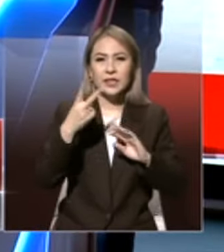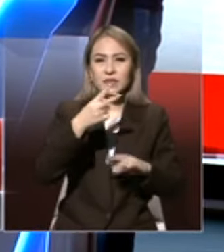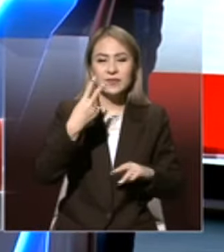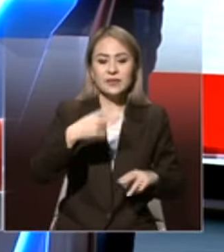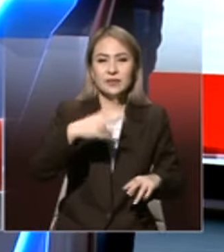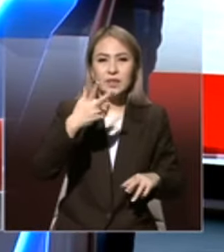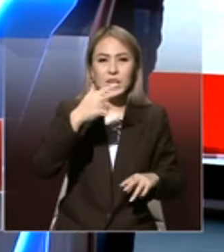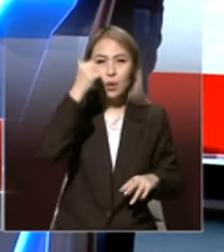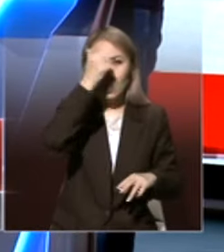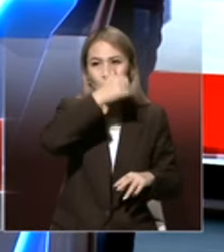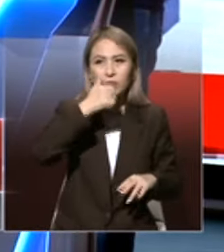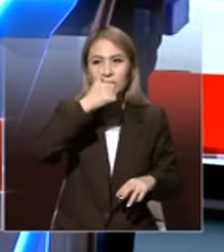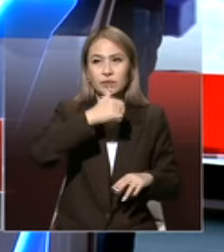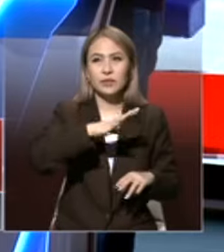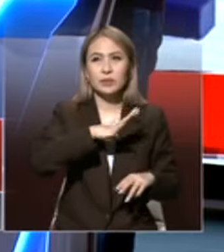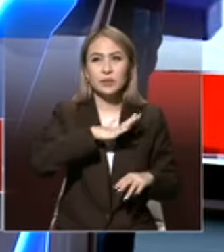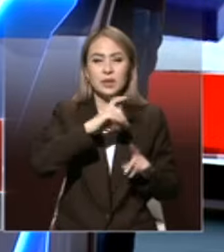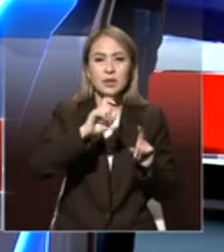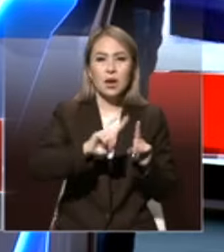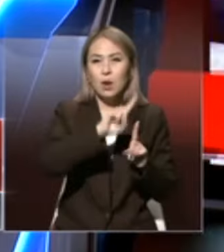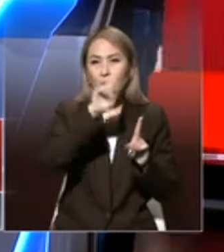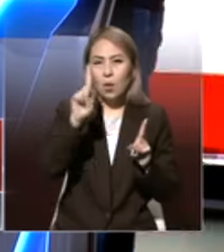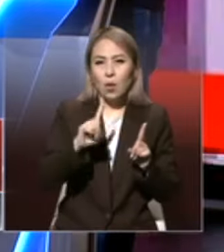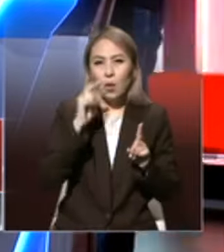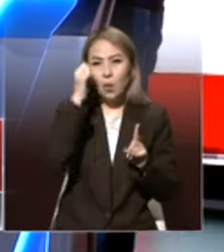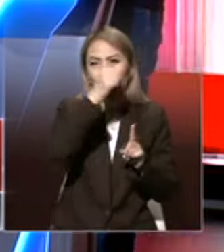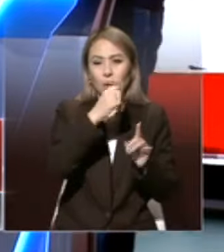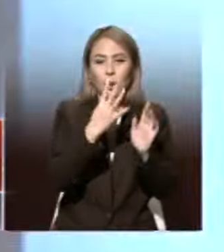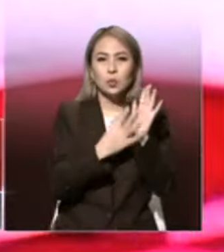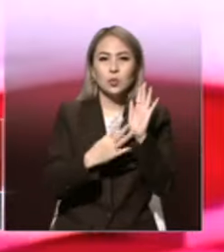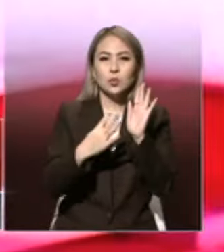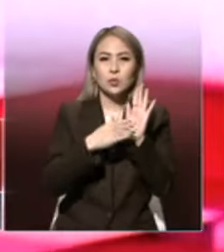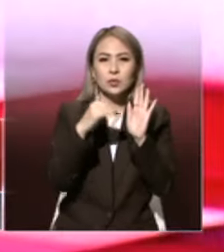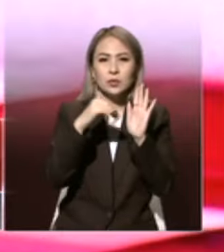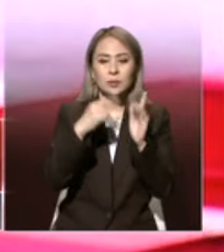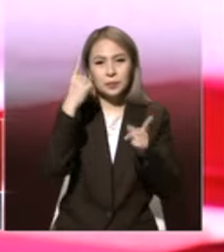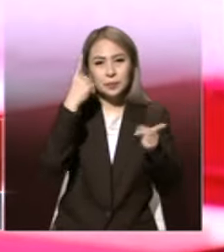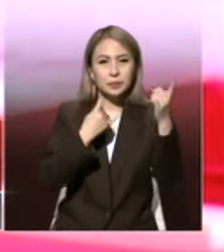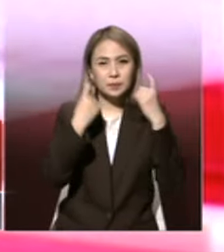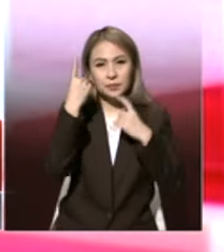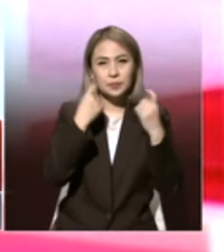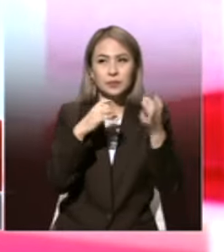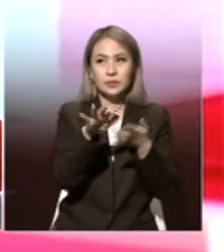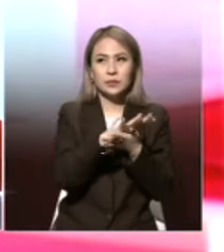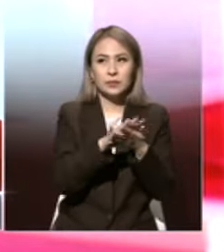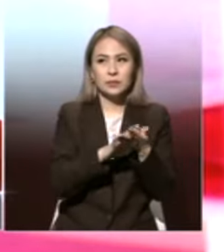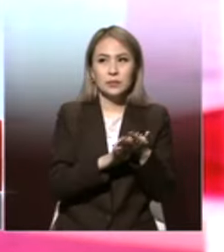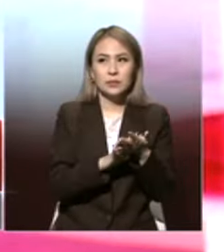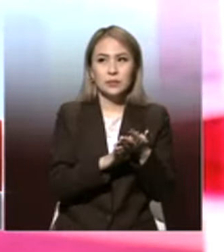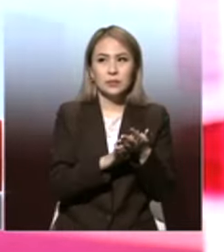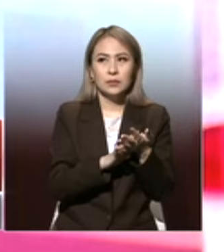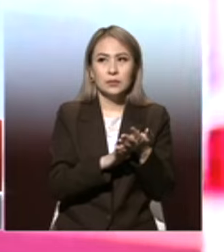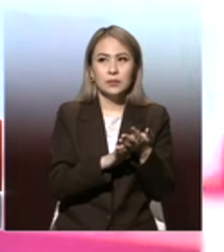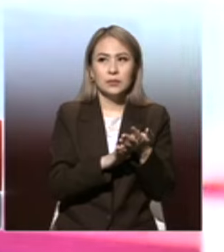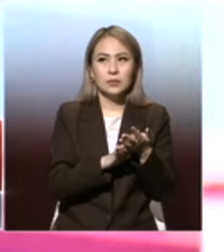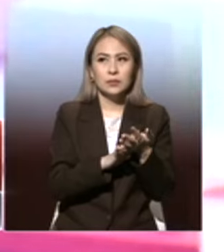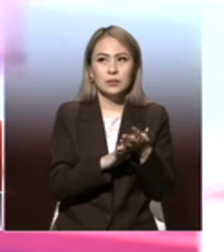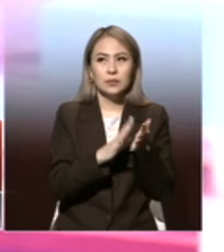2023 жылдың қорытындысы бойынша еліміз бойынша 99 мыңнан астам хабарламалар мен өтініштер қоңыраулар келіп түсті, иә?